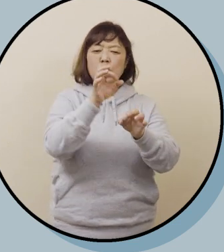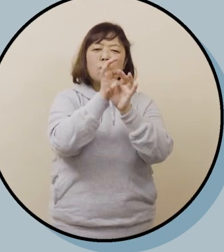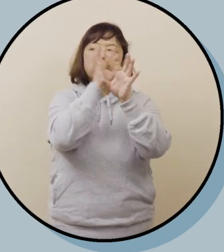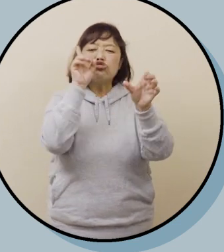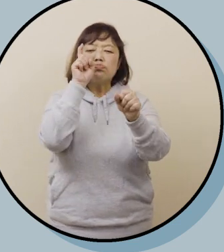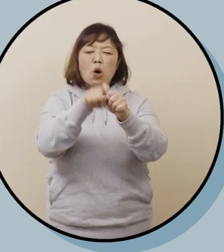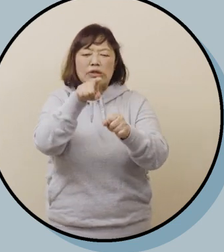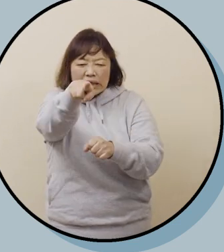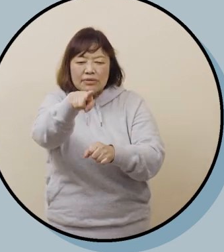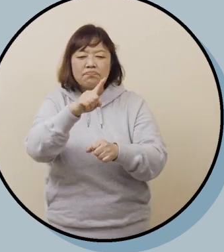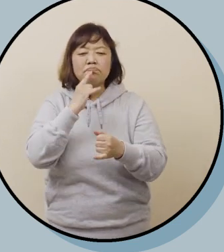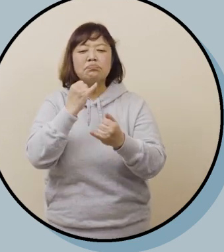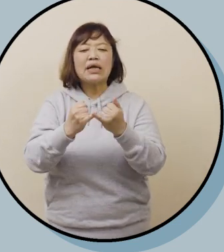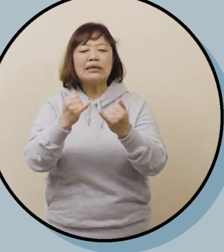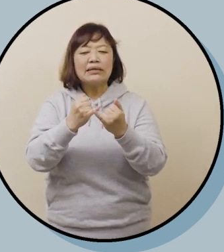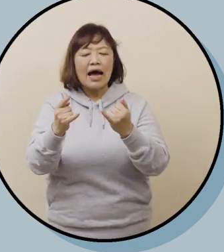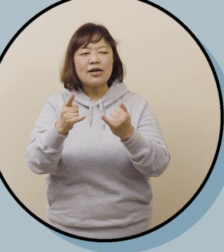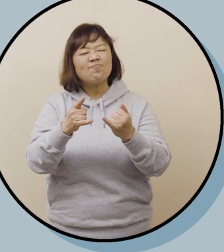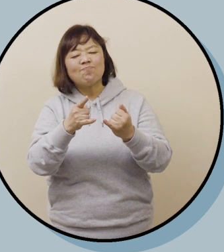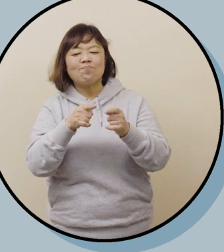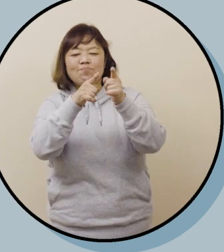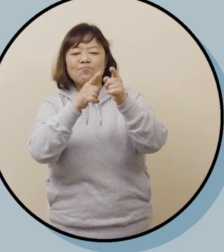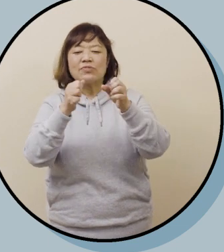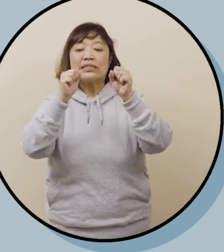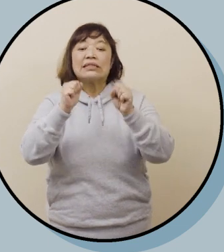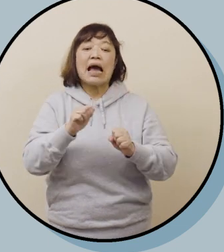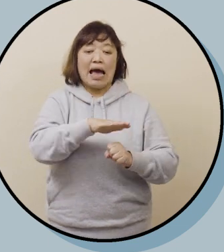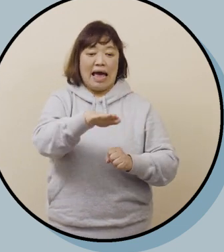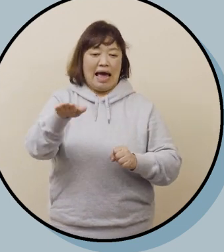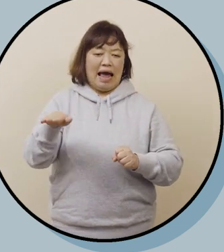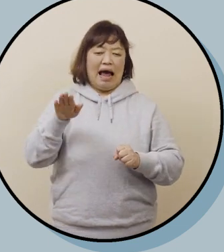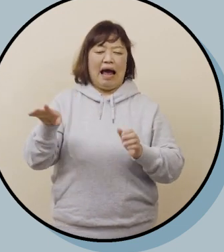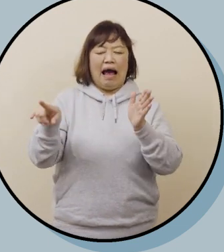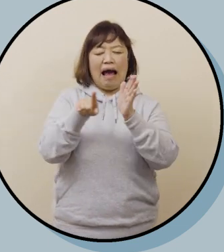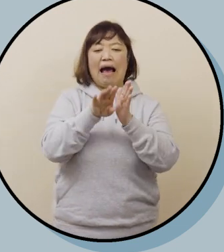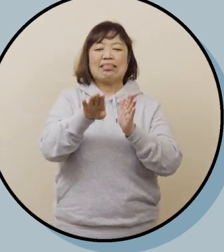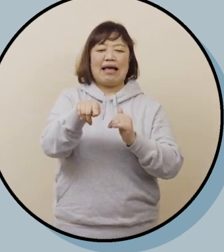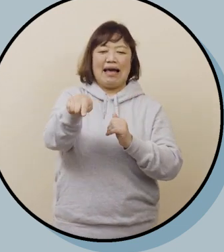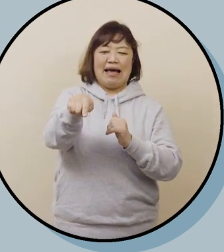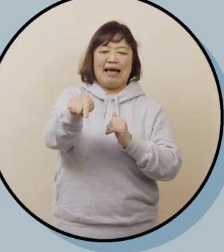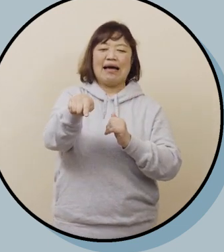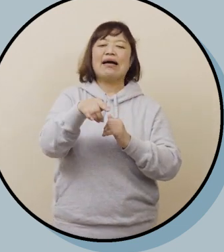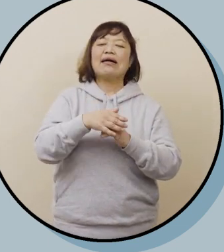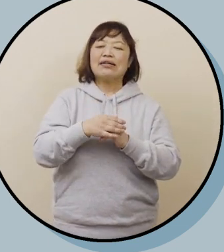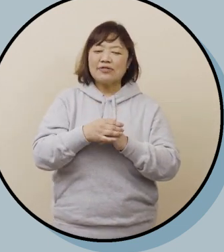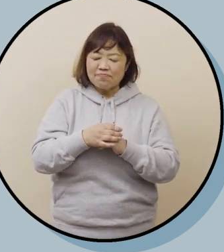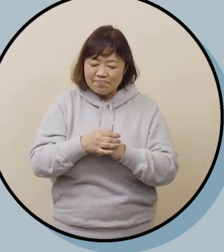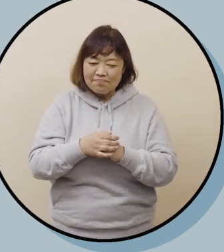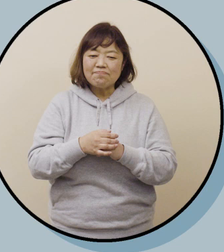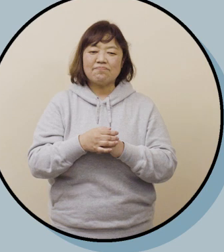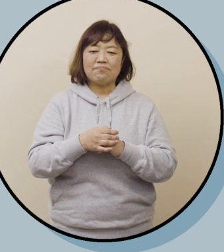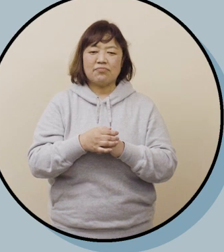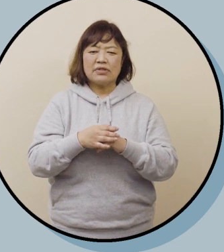果たしづらいホールばっかりできちゃってっていうので無目的だみたいな揶揄され